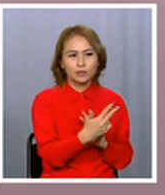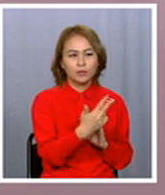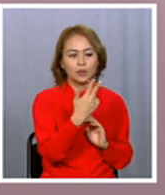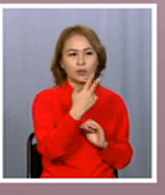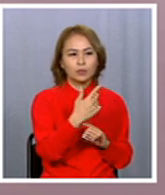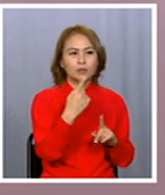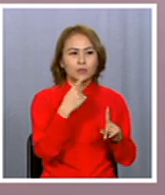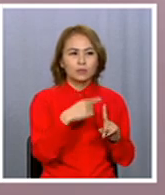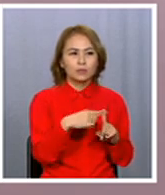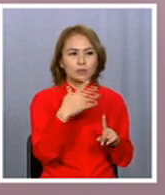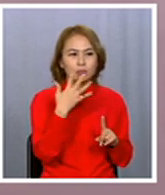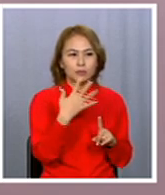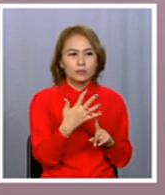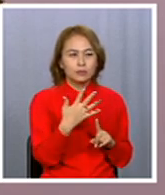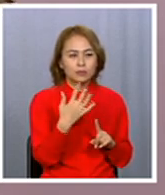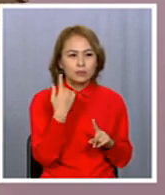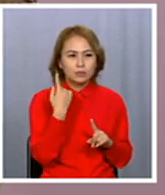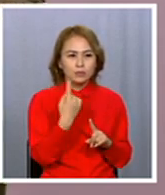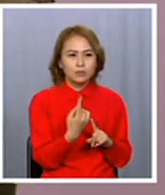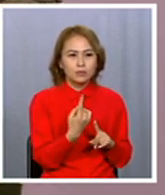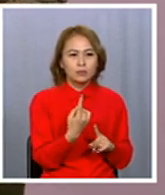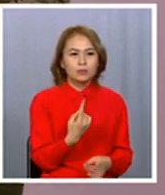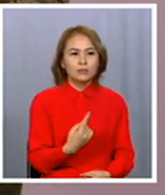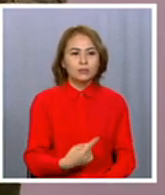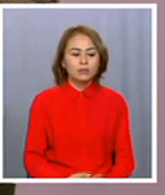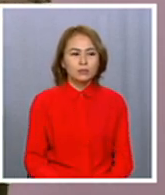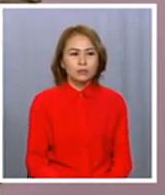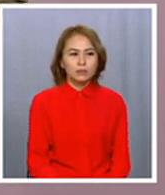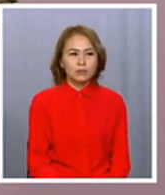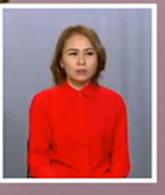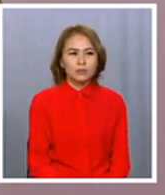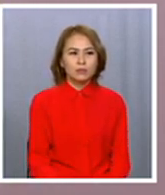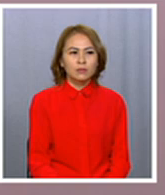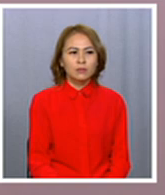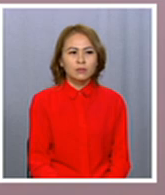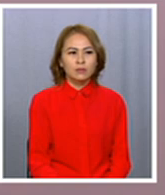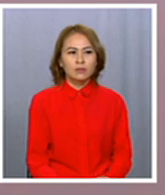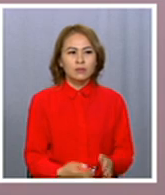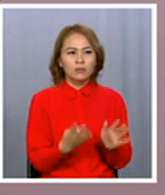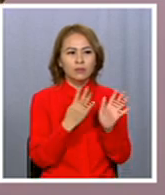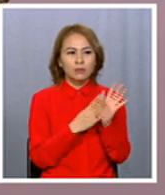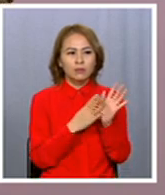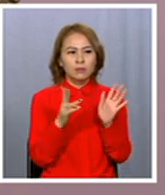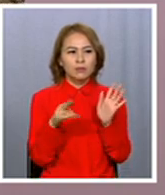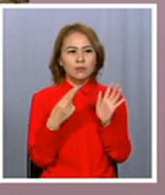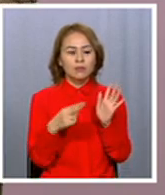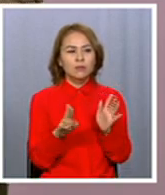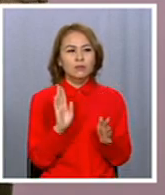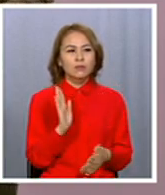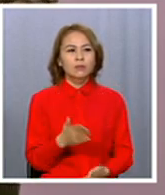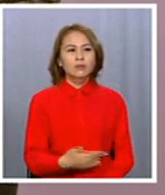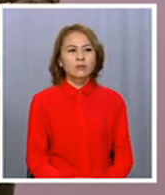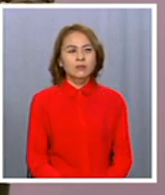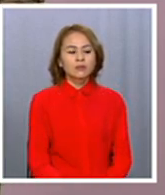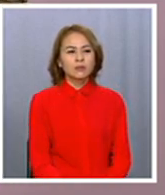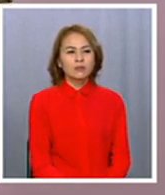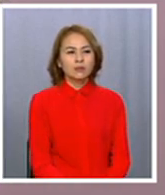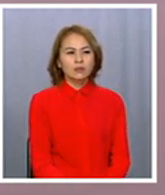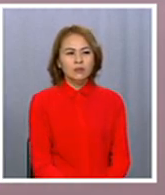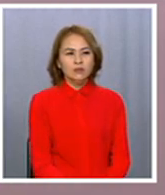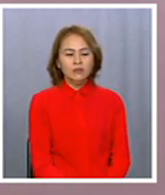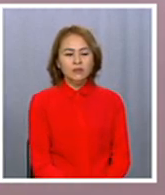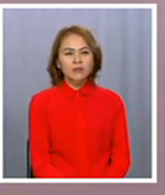санға 5-ті және 1 сандарын қосамыз. Қосындының мәні 9-дыға тең болды.